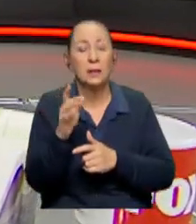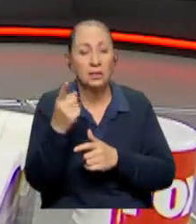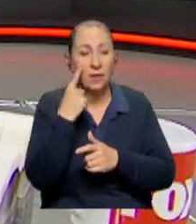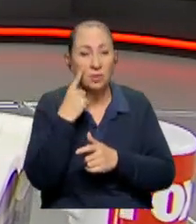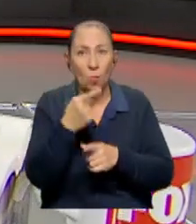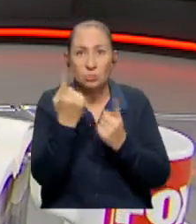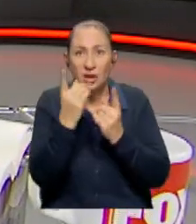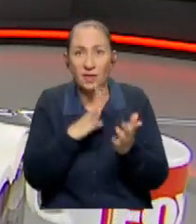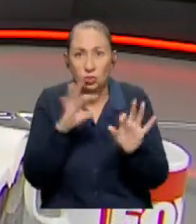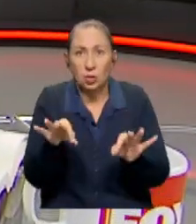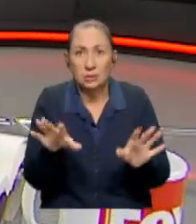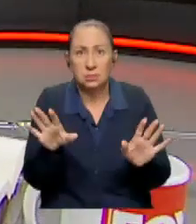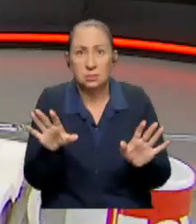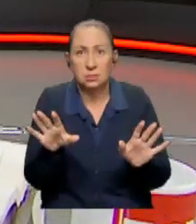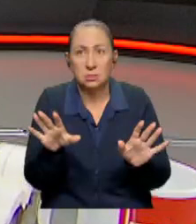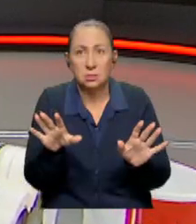Devlette böyle bir durum var şu anda.